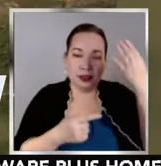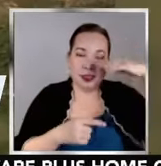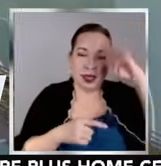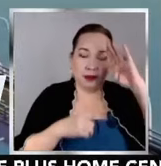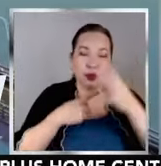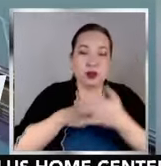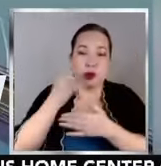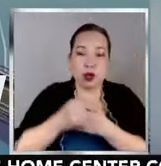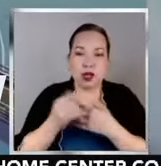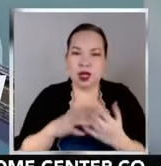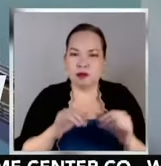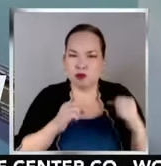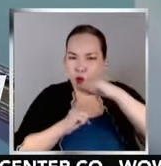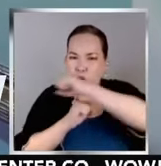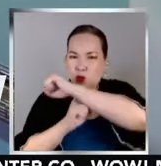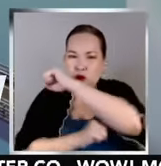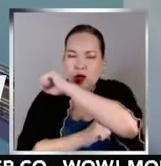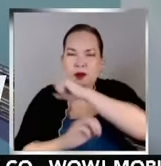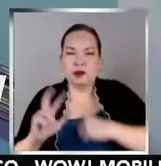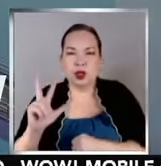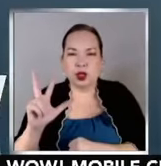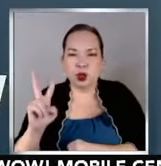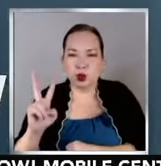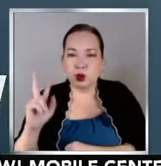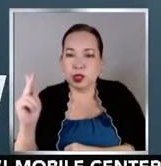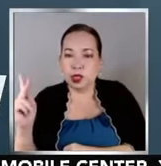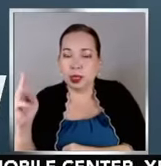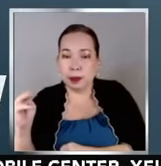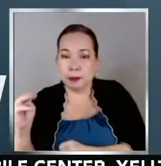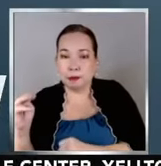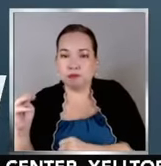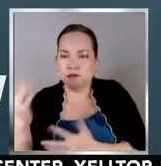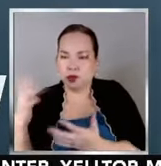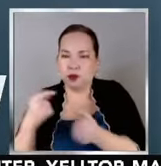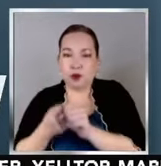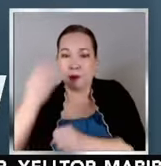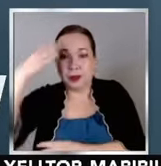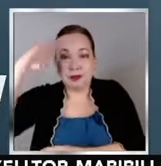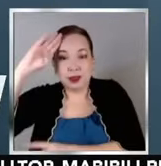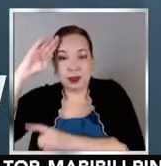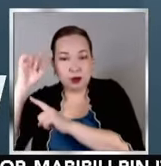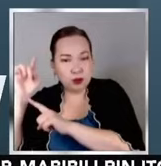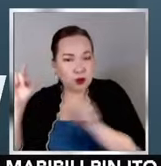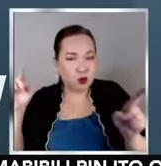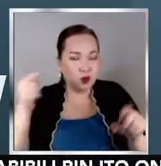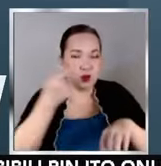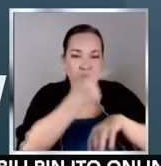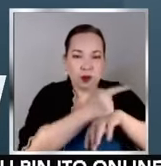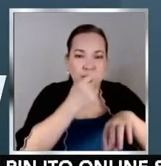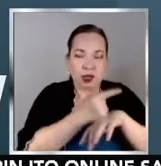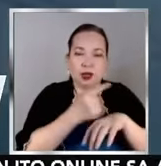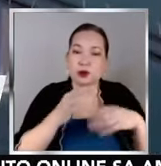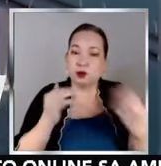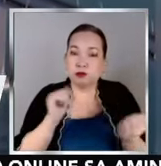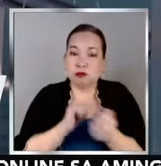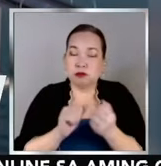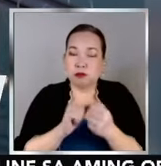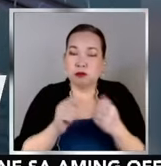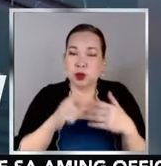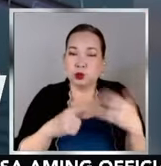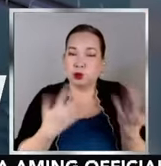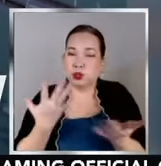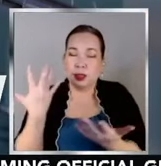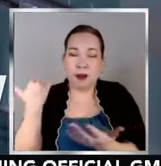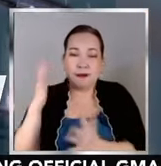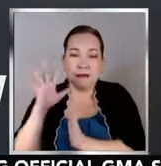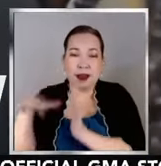haba na magkokonekta sa Cavite at Bataan. Sa pamagitan nito, magiging 2 oras na lang ang dating 5 oras sa biyahe mula Maynila